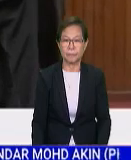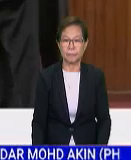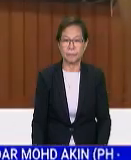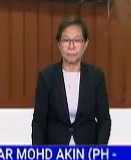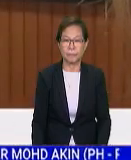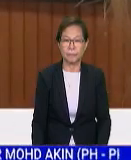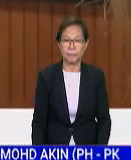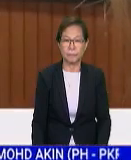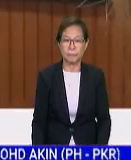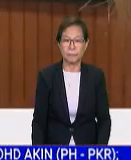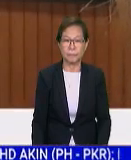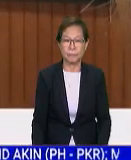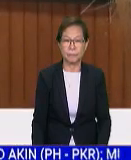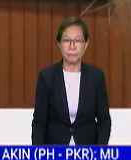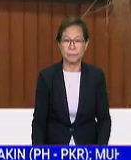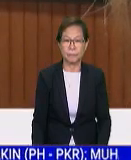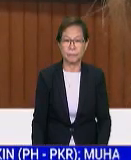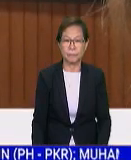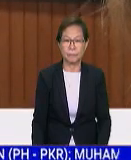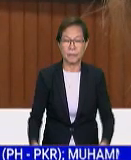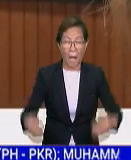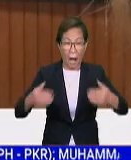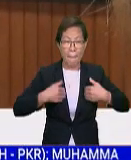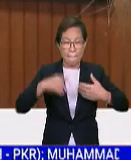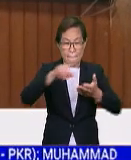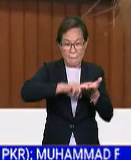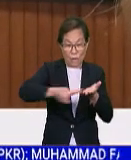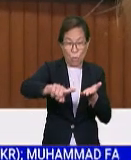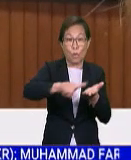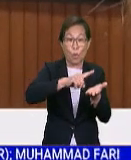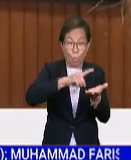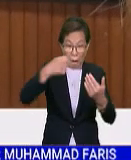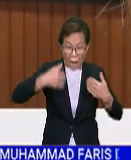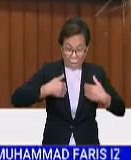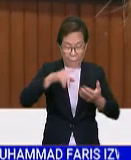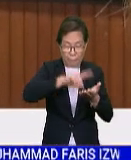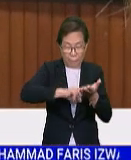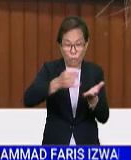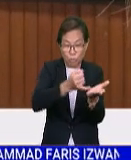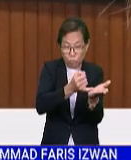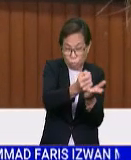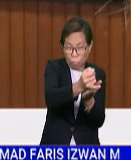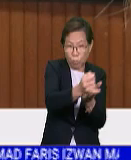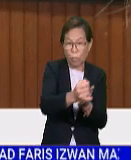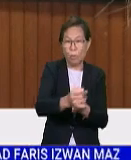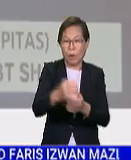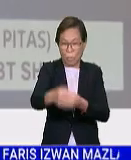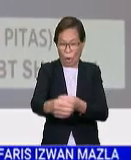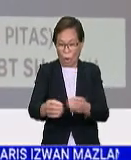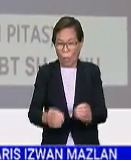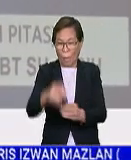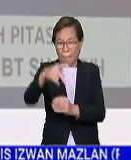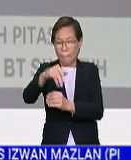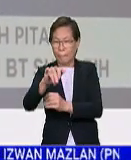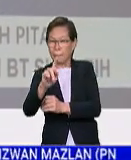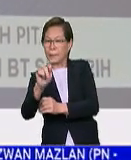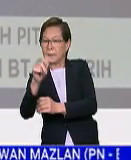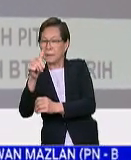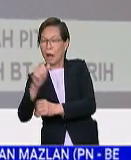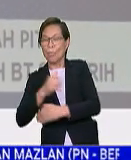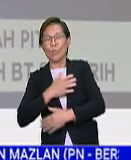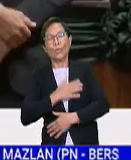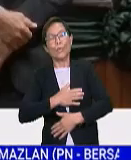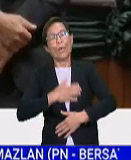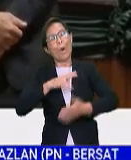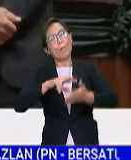integriti dengan adanya minggu integriti ini kakitangan pejabat daerah terutamanya dapat menghayati